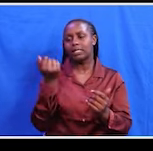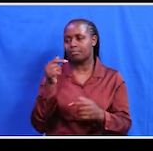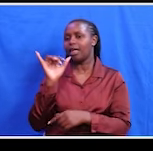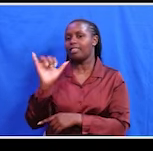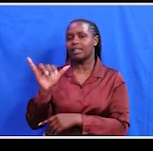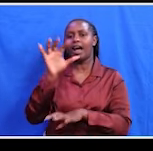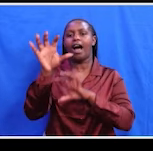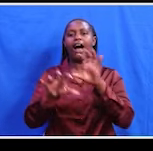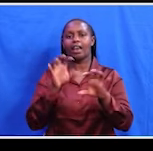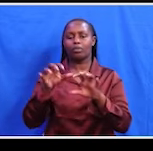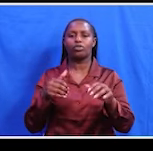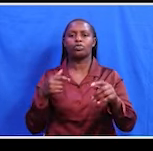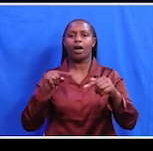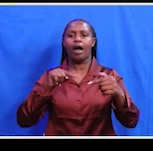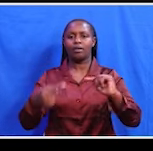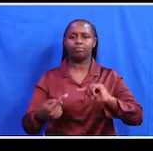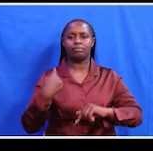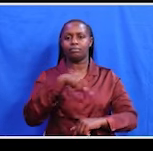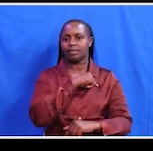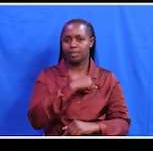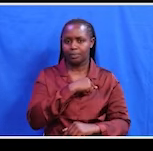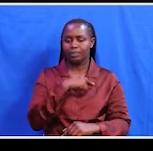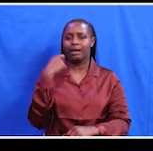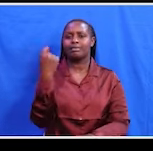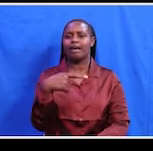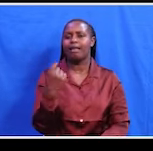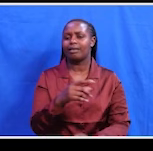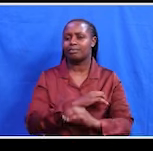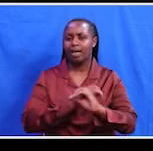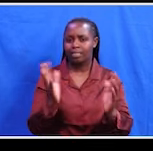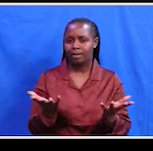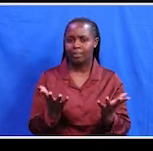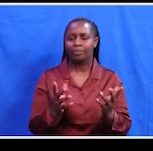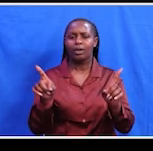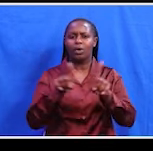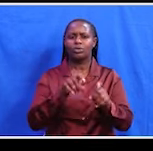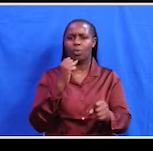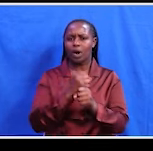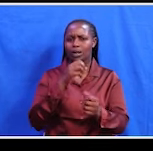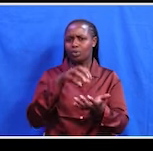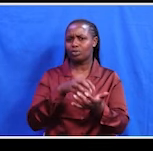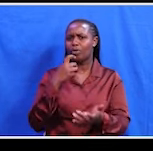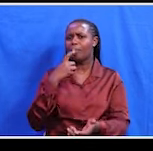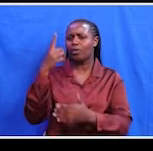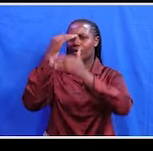Itukule. Isitoshe maneno ya salary, working conditions zenye ziko huko Moi